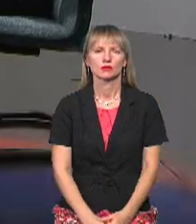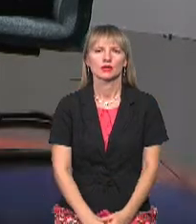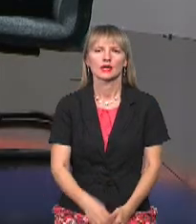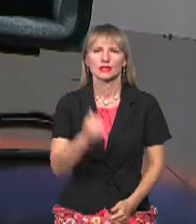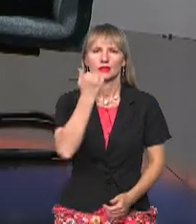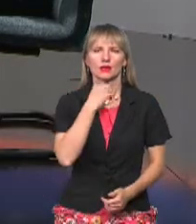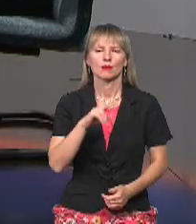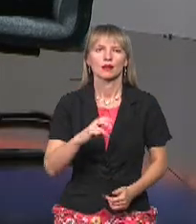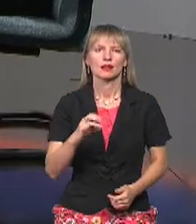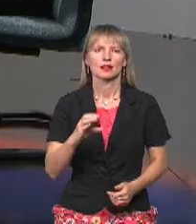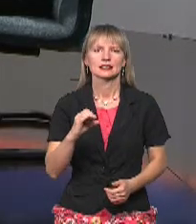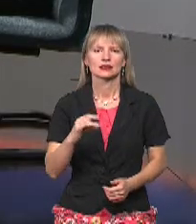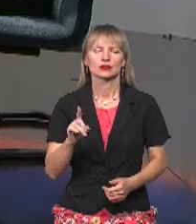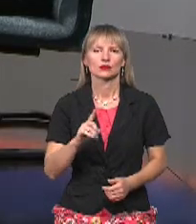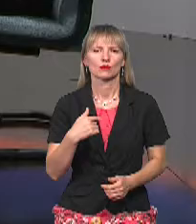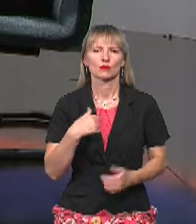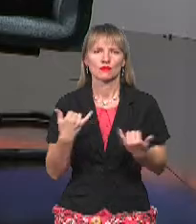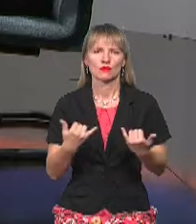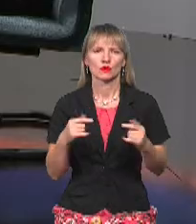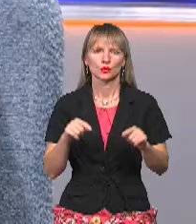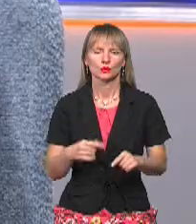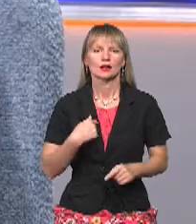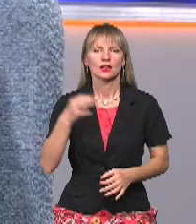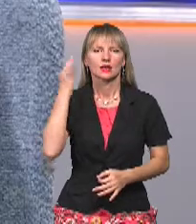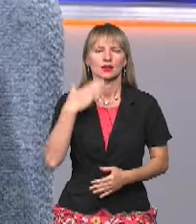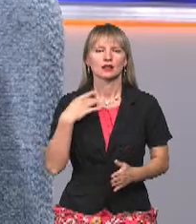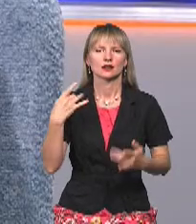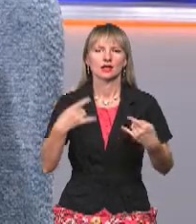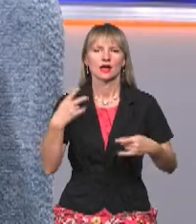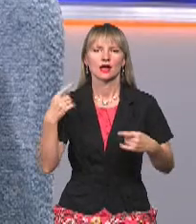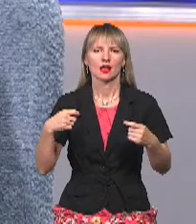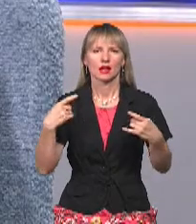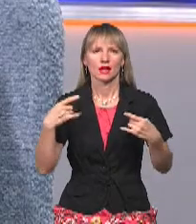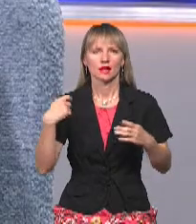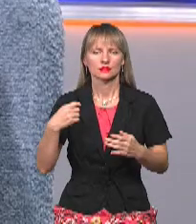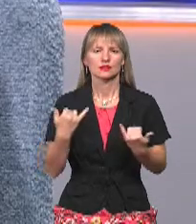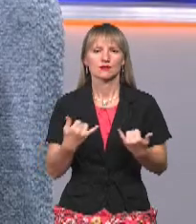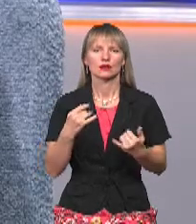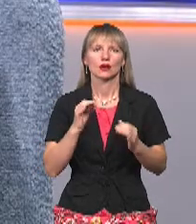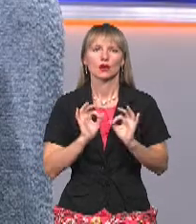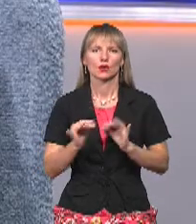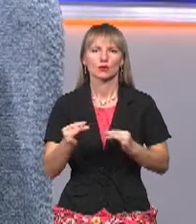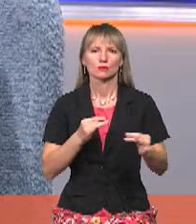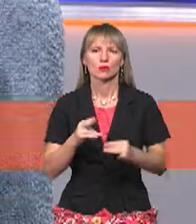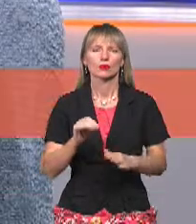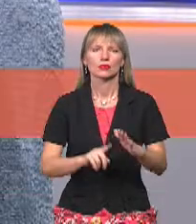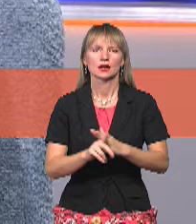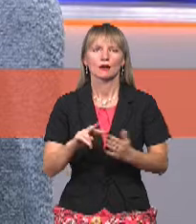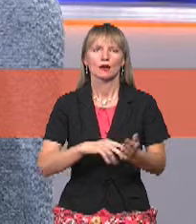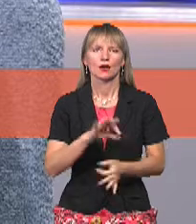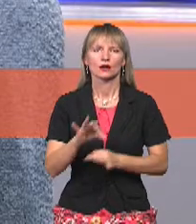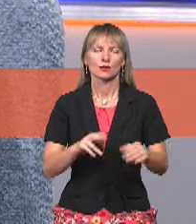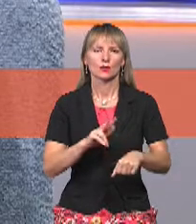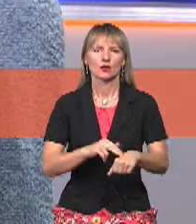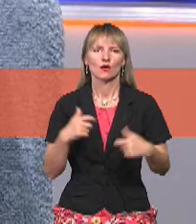Дякую, пане Сергію, що були сьогодні у нас на ефірі. Я нагадую нашим глядачам, що сьогодні ми розмовляли про старт проєкту